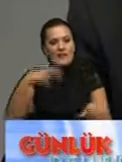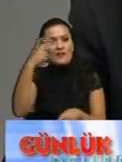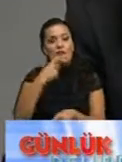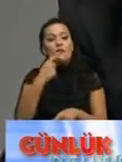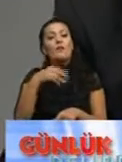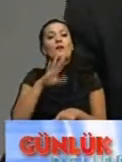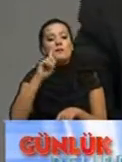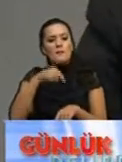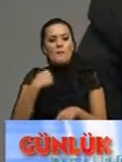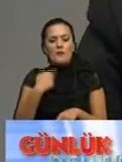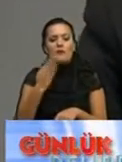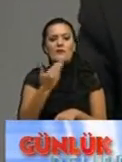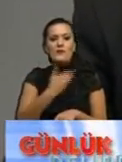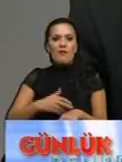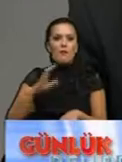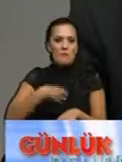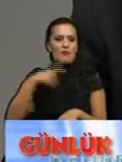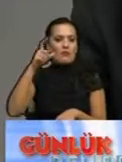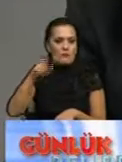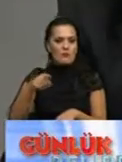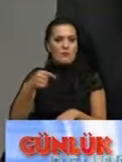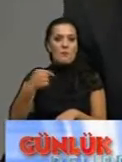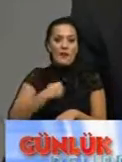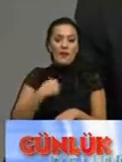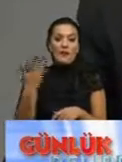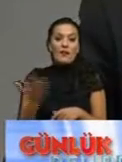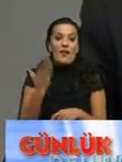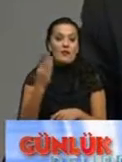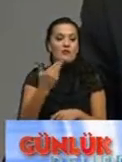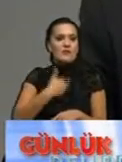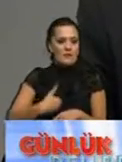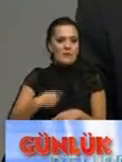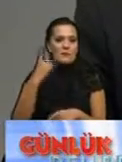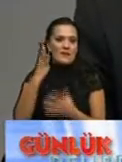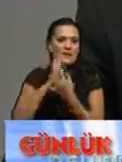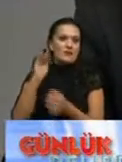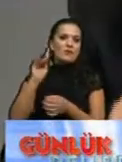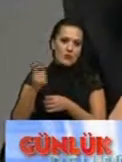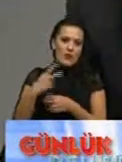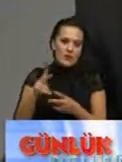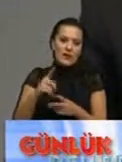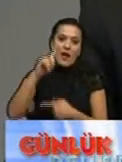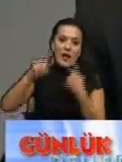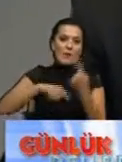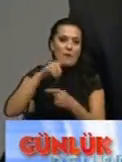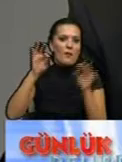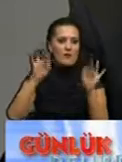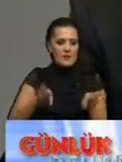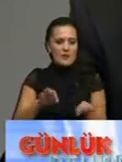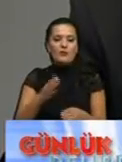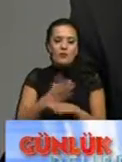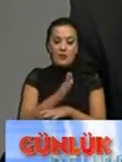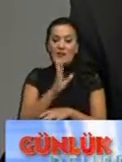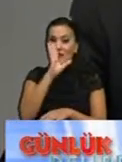zaman beni çok seven patronum da benden daha çok sevecek birisini bulabilir. Ama değil mi? Aramaya başlar. Doğru, doğru.